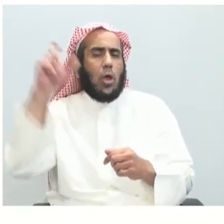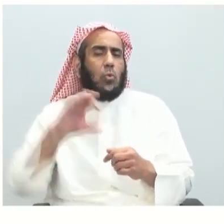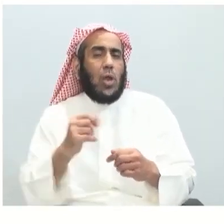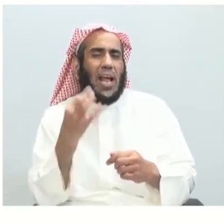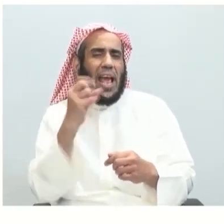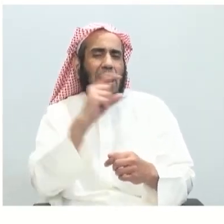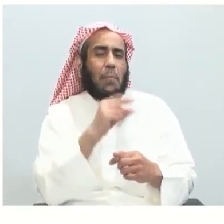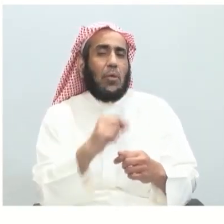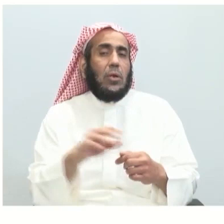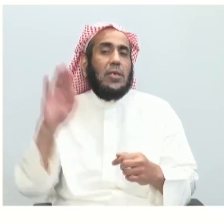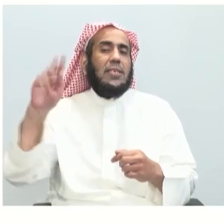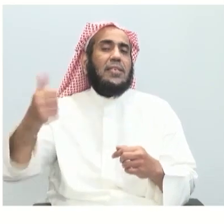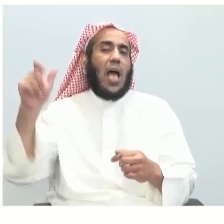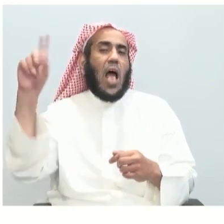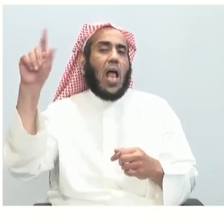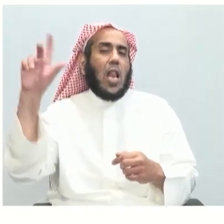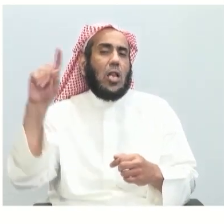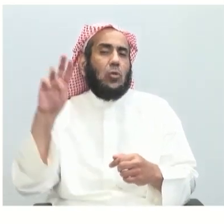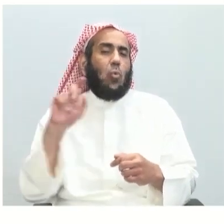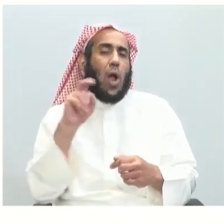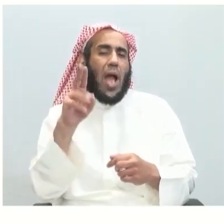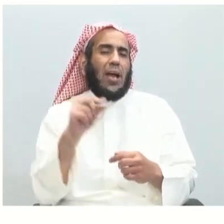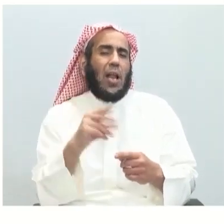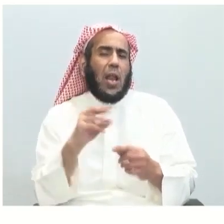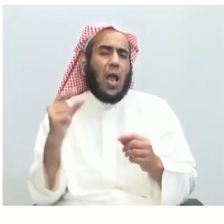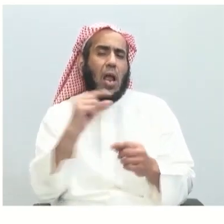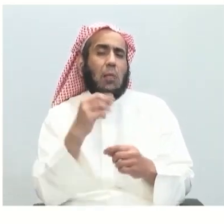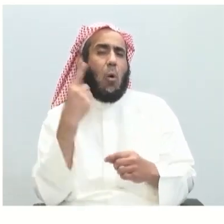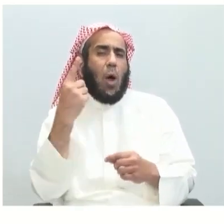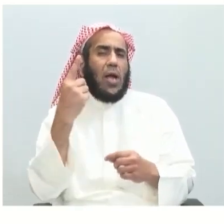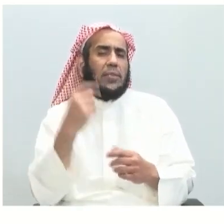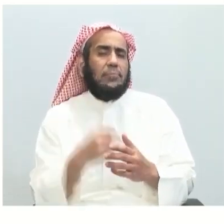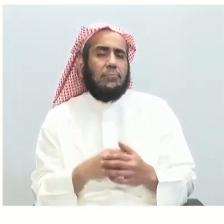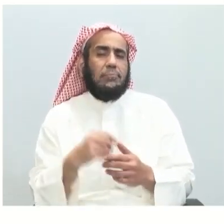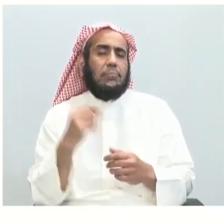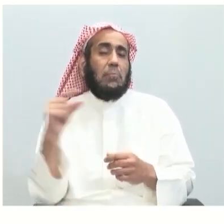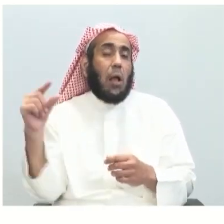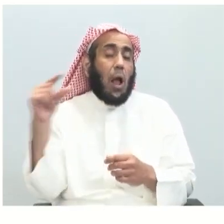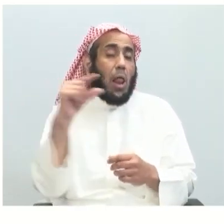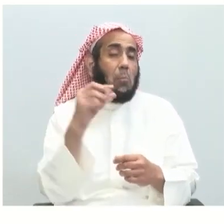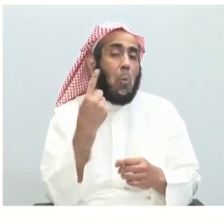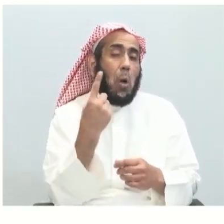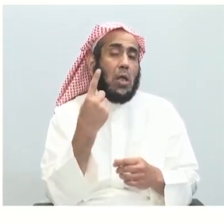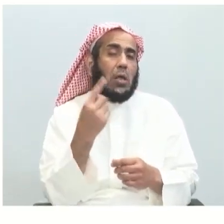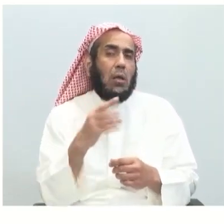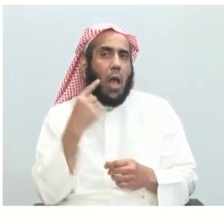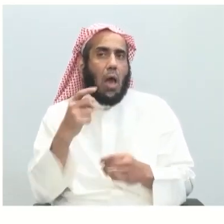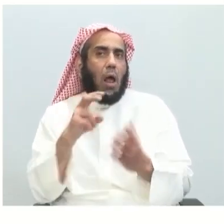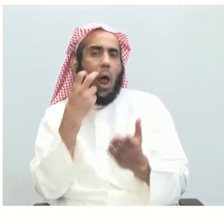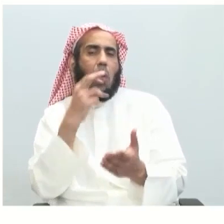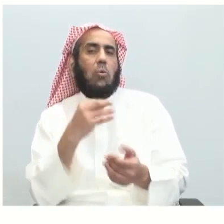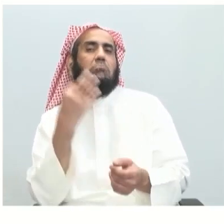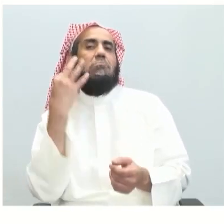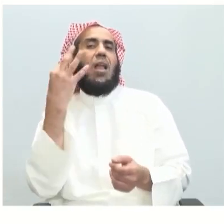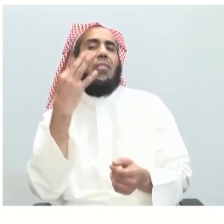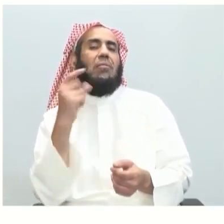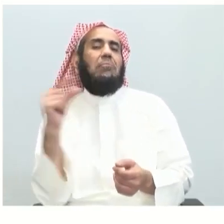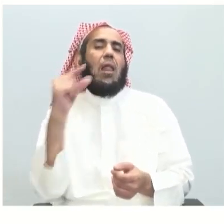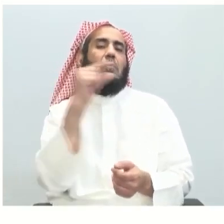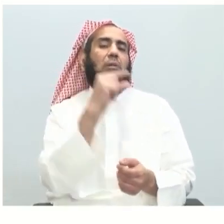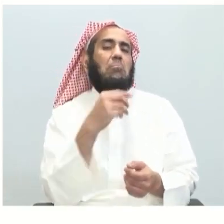كلمه مثل سالتك على انها كلمه واحده على انها كلمه واحده يراها النحويون ثلاث كلمات